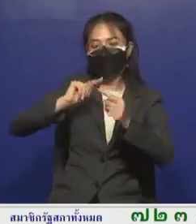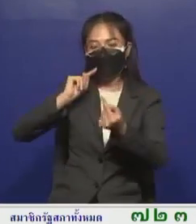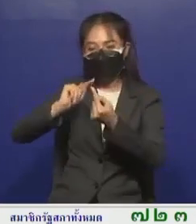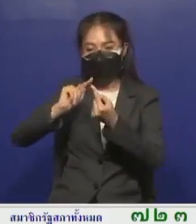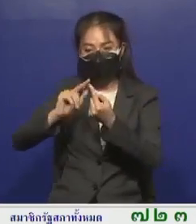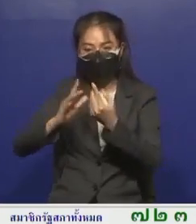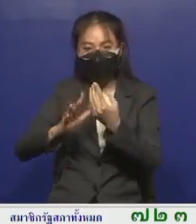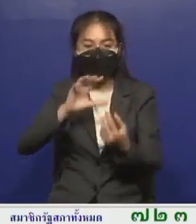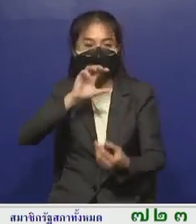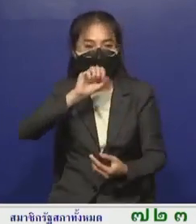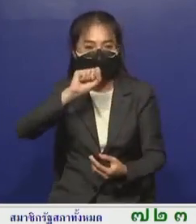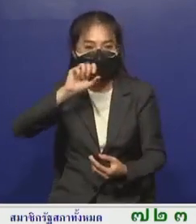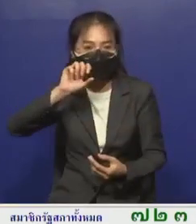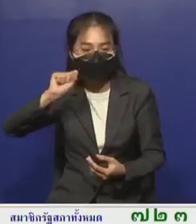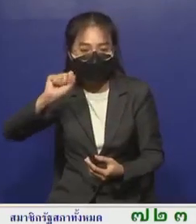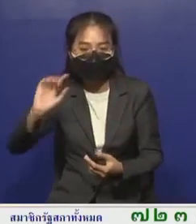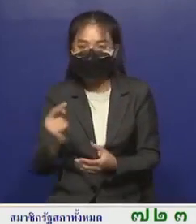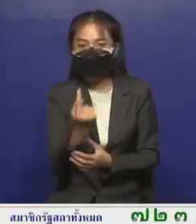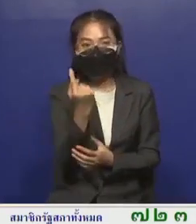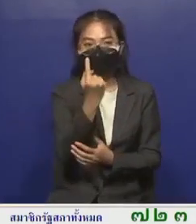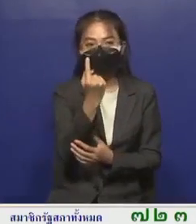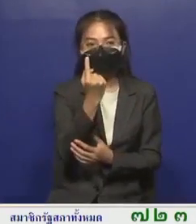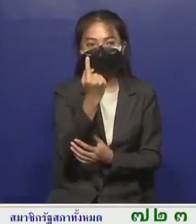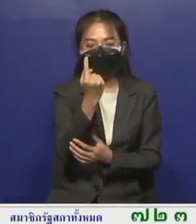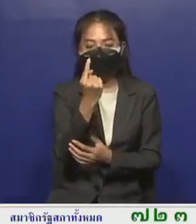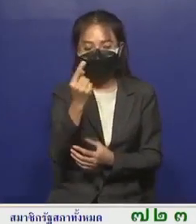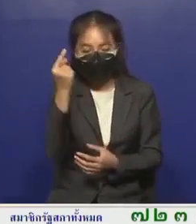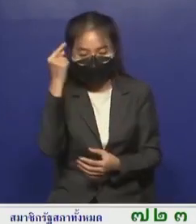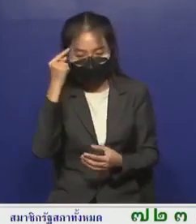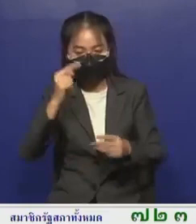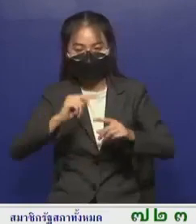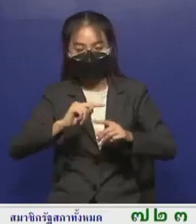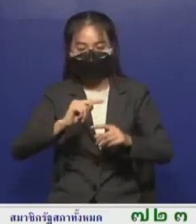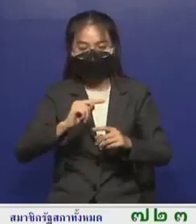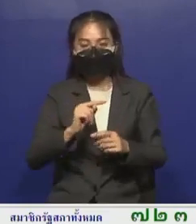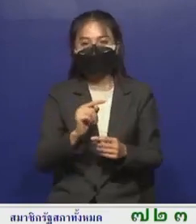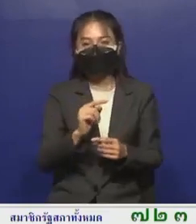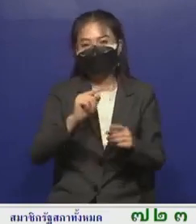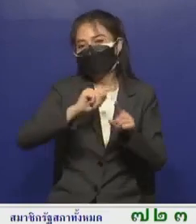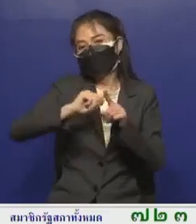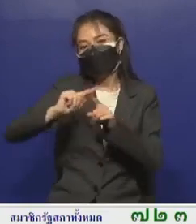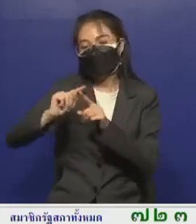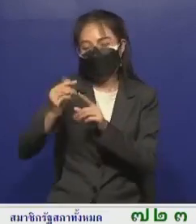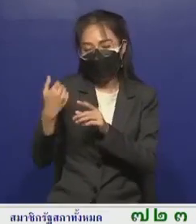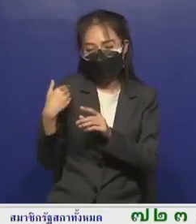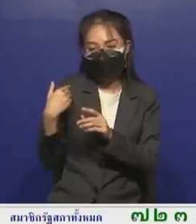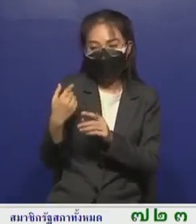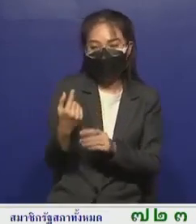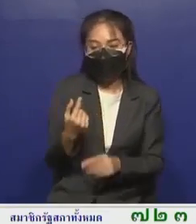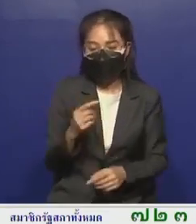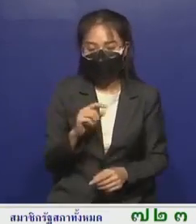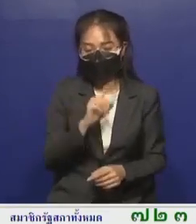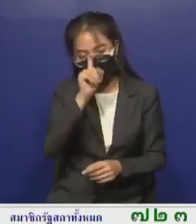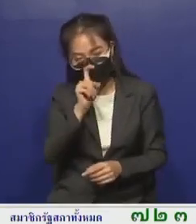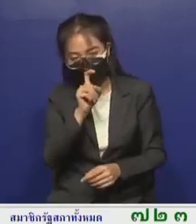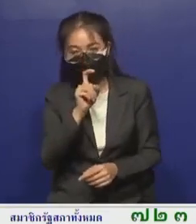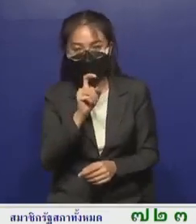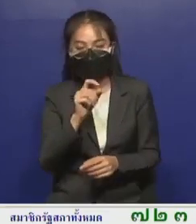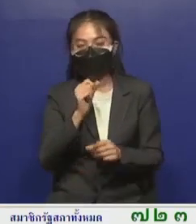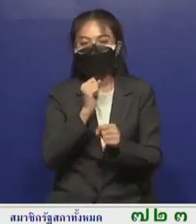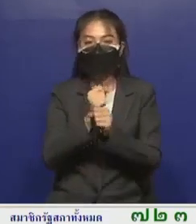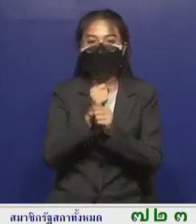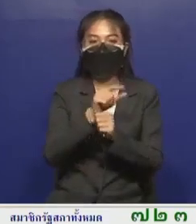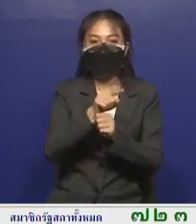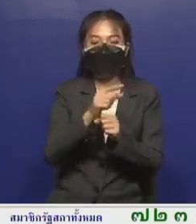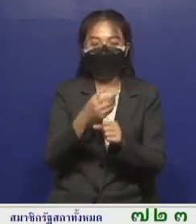ท่านพลเอกเลิศรัตน์รัตนวานิชนะครับแล้วก็อีกหลายท่านนะครับผมขออนุญาตชี้แจงแบบนี้นะครับว่า